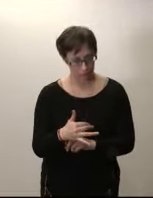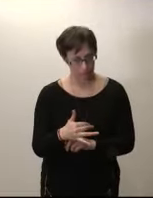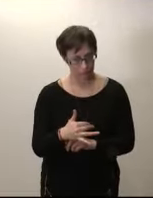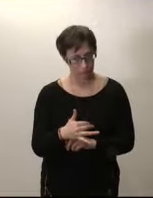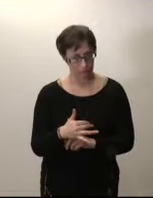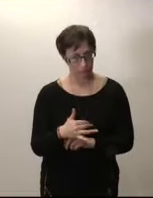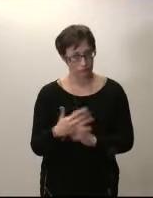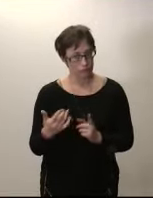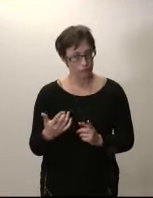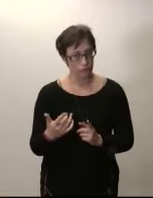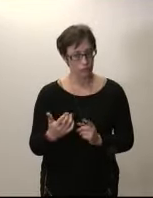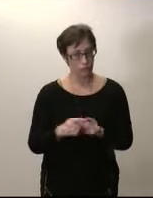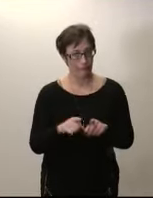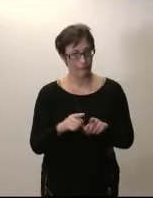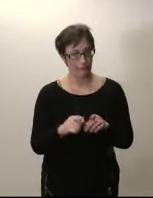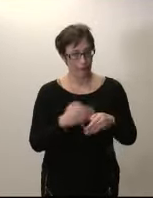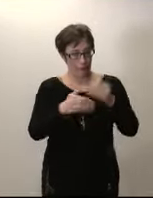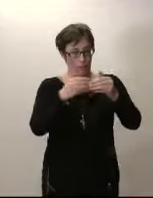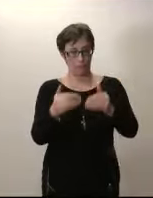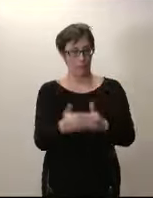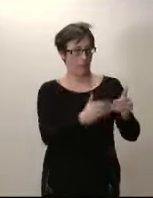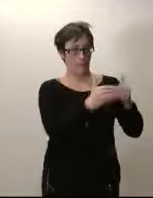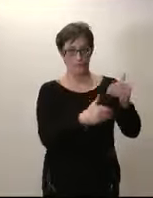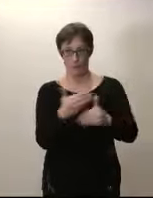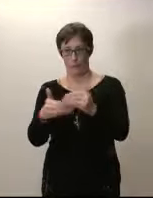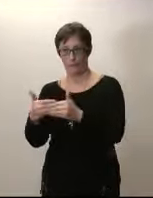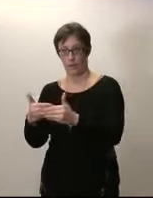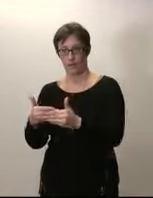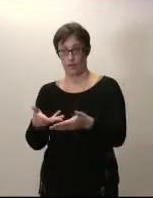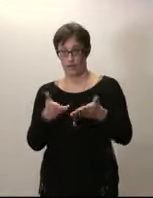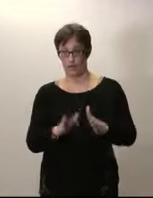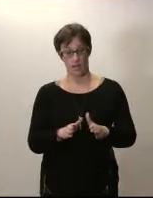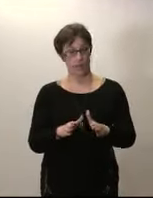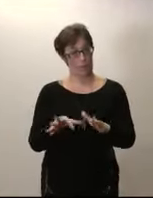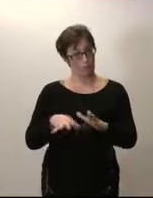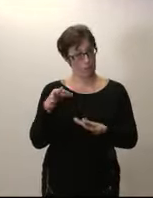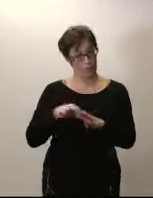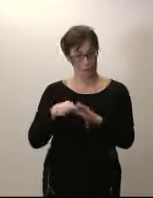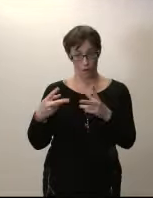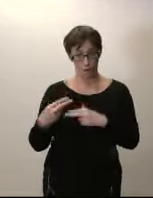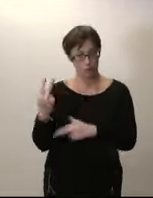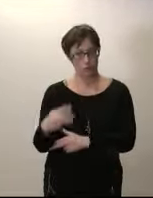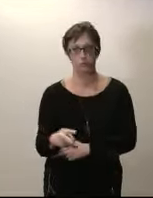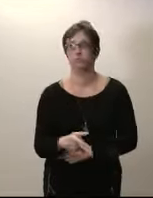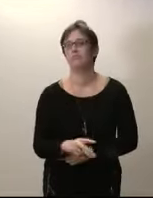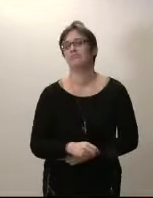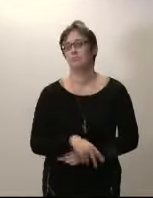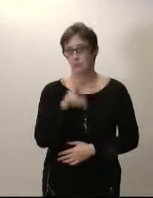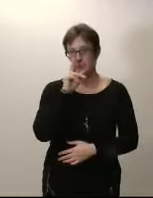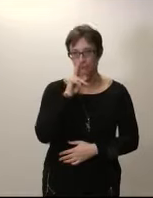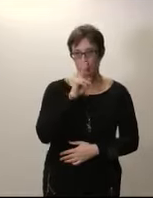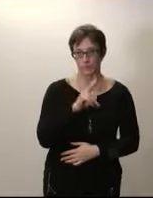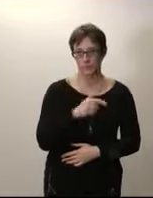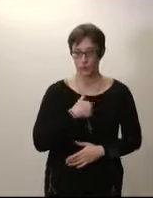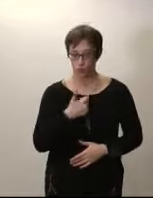logements sociaux qui viennent de sortir de terre, ils ont été décidés et réalisés sous votre mandat, vous plaisantez. C'est la réalisation des projets que nous avons engagés sous notre